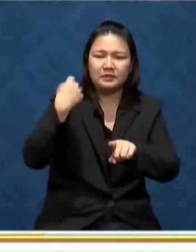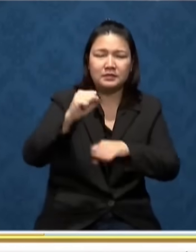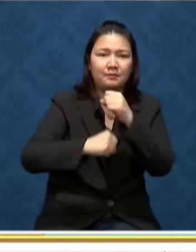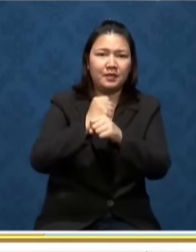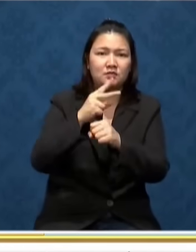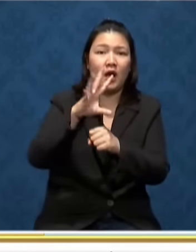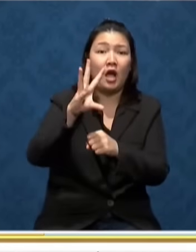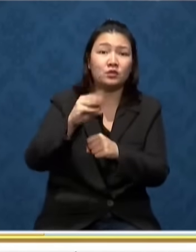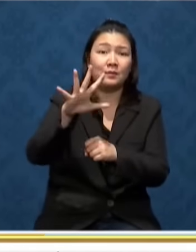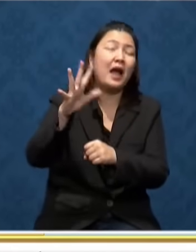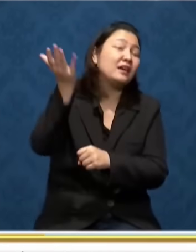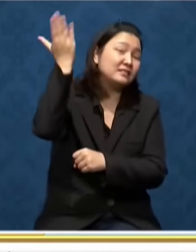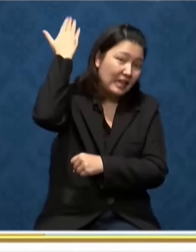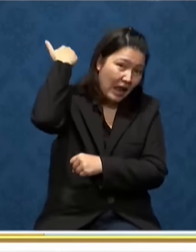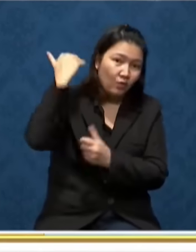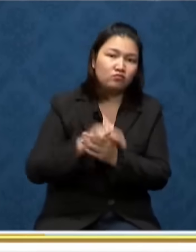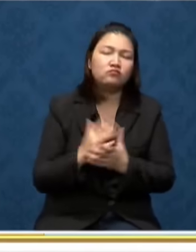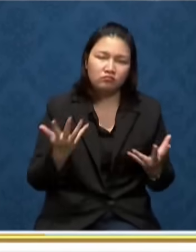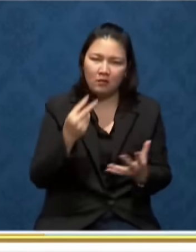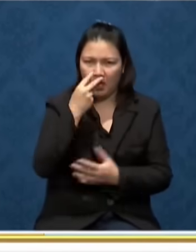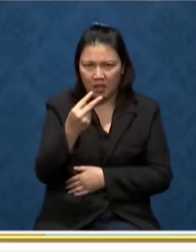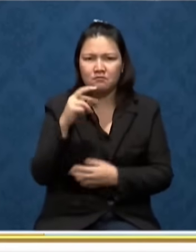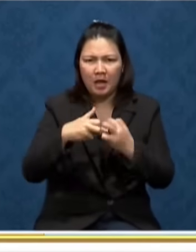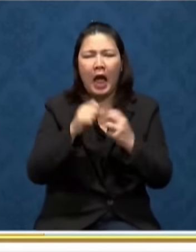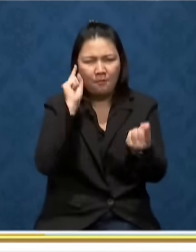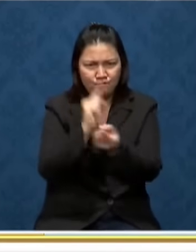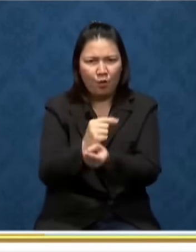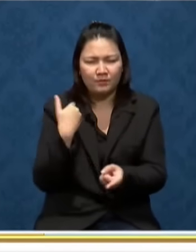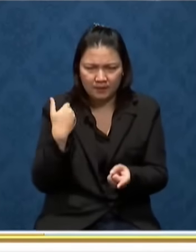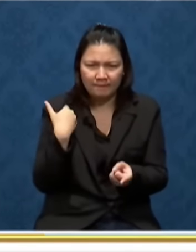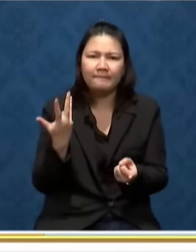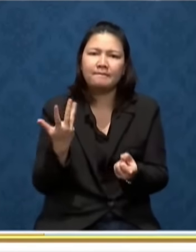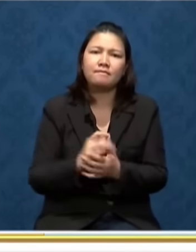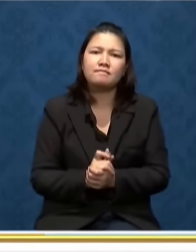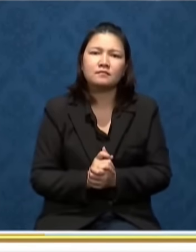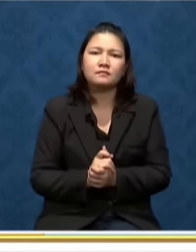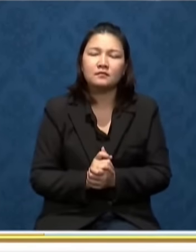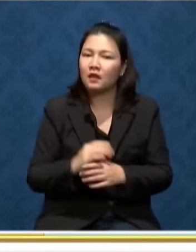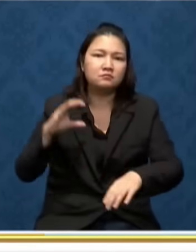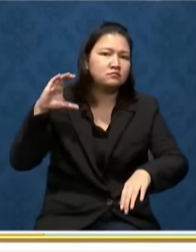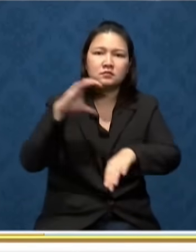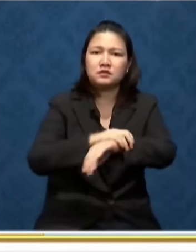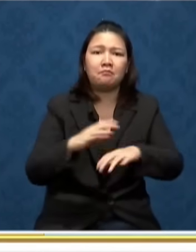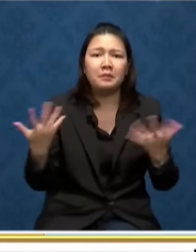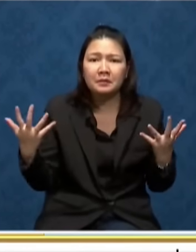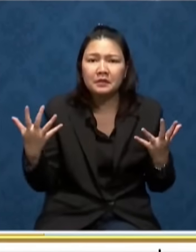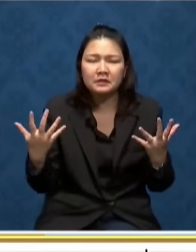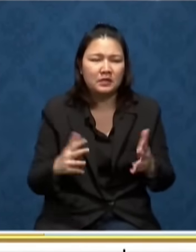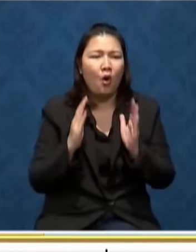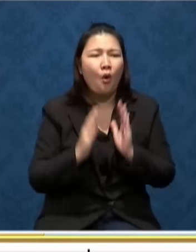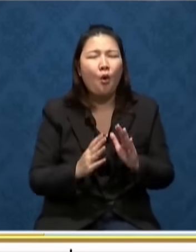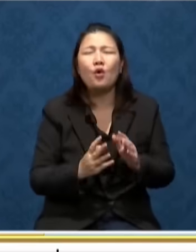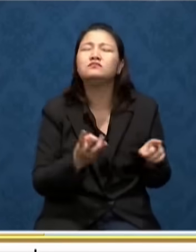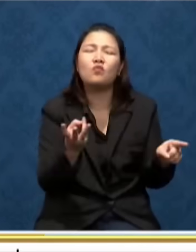2565เพิ่งผ่านมาสดๆร้อนๆก็ไม่ได้จับอะไรได้เลยฮะจับได้แต่ปลาซิวปลาสร้อย